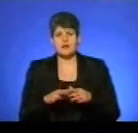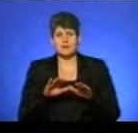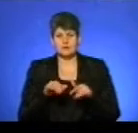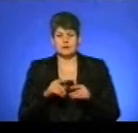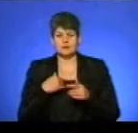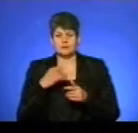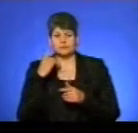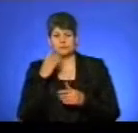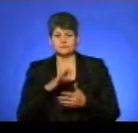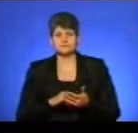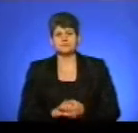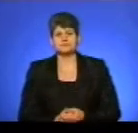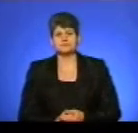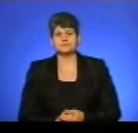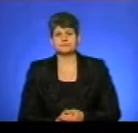думаю.